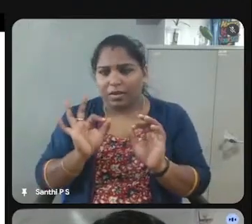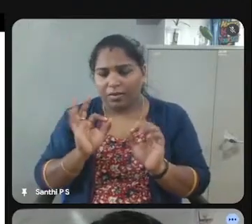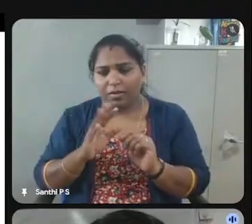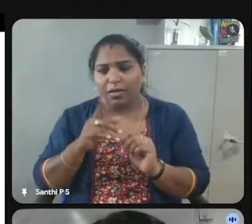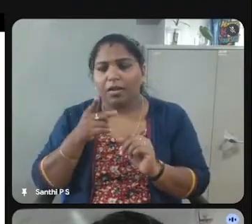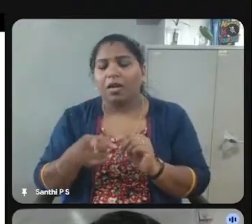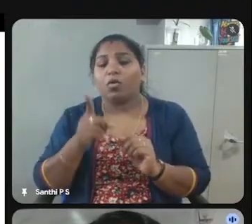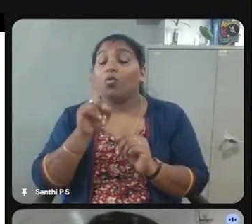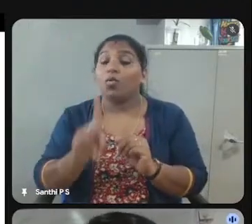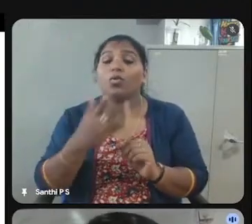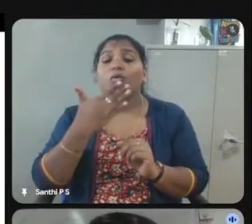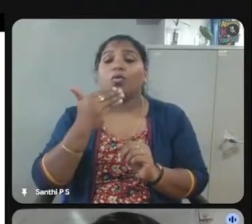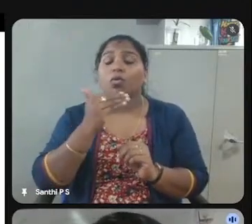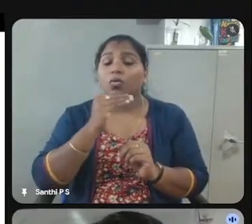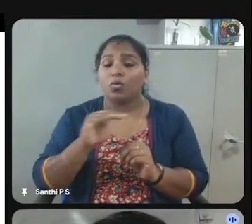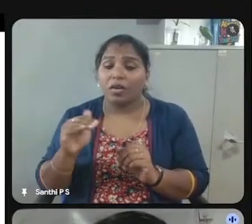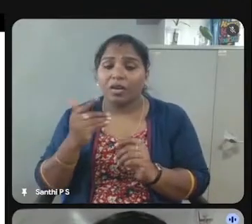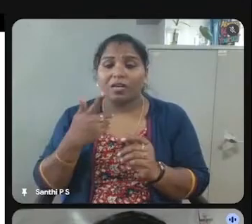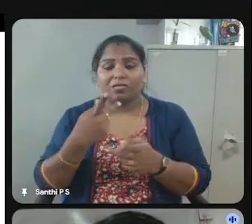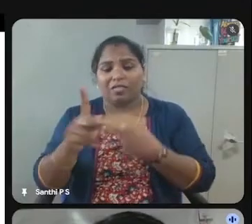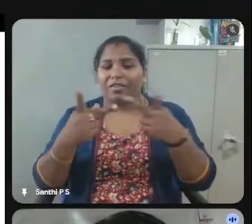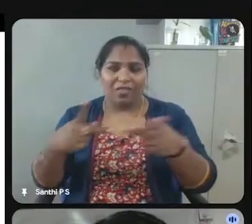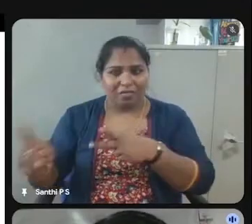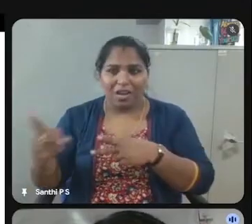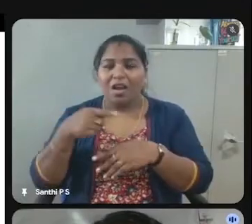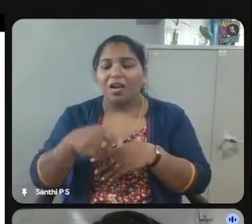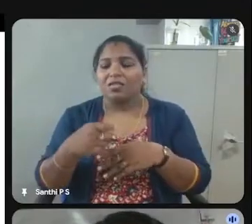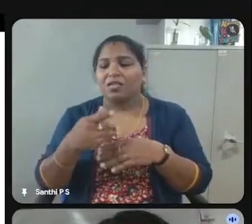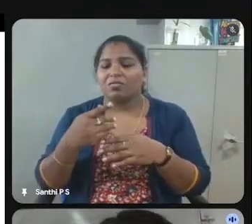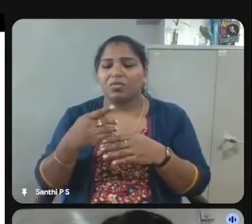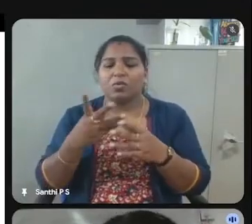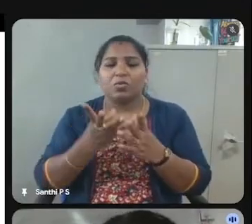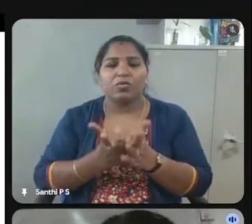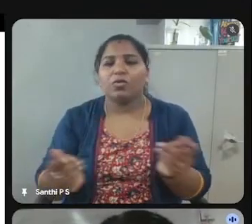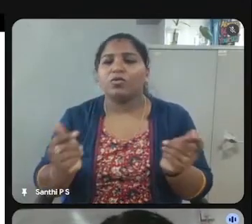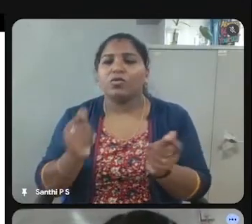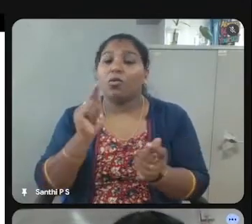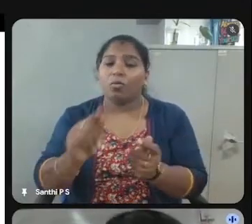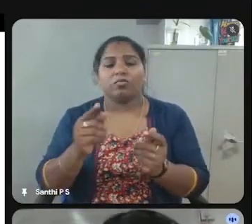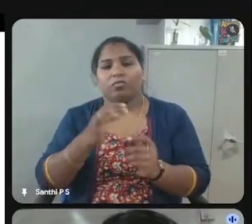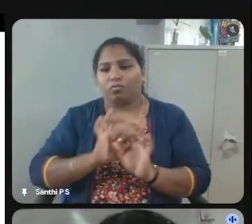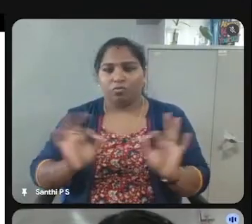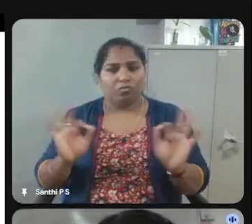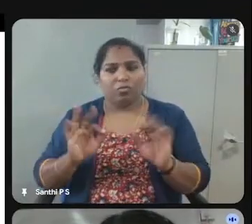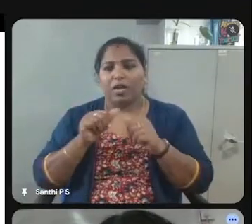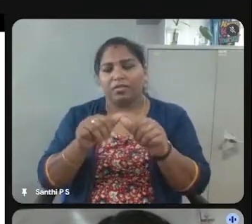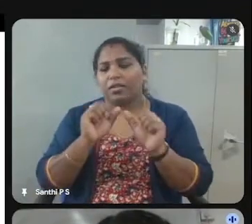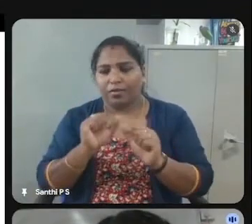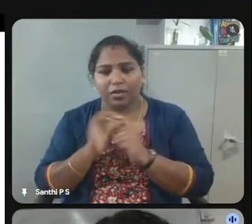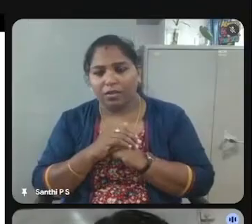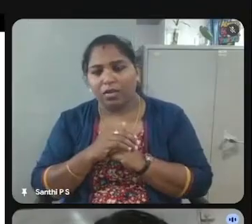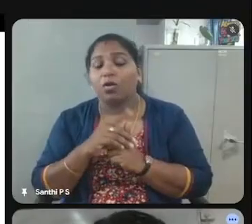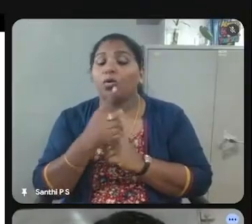അപ്പൊ ഒരു കുട്ടിയുടെയും ഡിഫറൻസിനനുസരിച്ച് നമുക്കത് ചെയ്യാൻ പറ്റില്ല. ഒരു കോമൺ ആയിട്ടൊരു സൊല്യൂഷൻ എന്ന് പറയാനായിട്ട് അത് ബുദ്ധിമുട്ടാണ്.